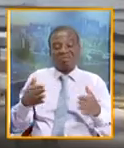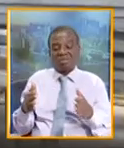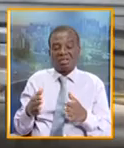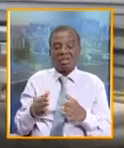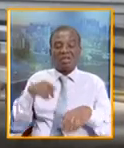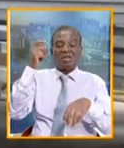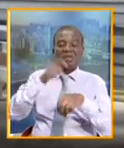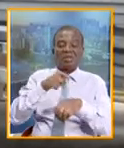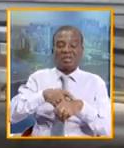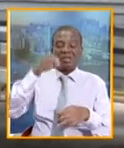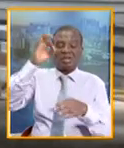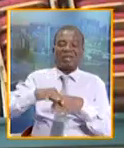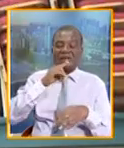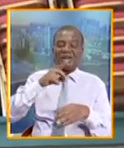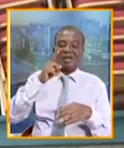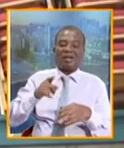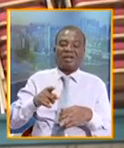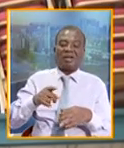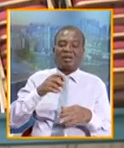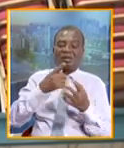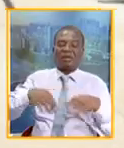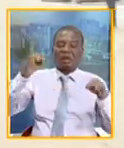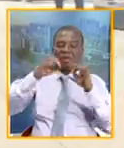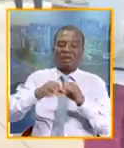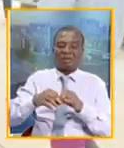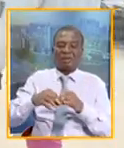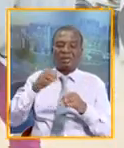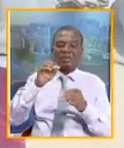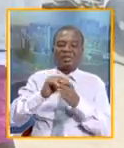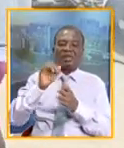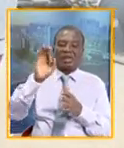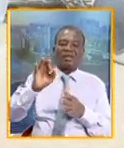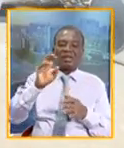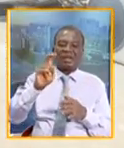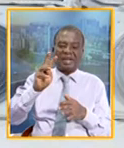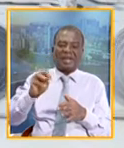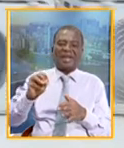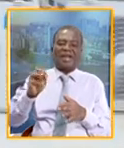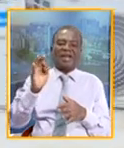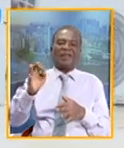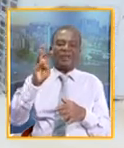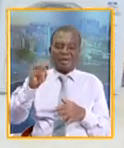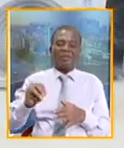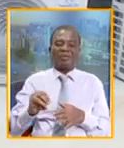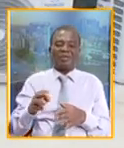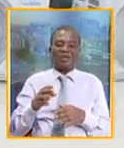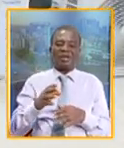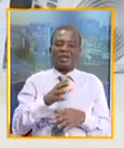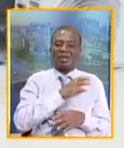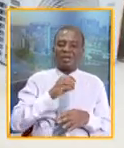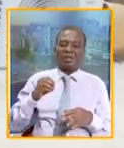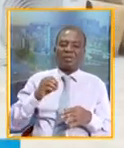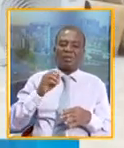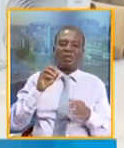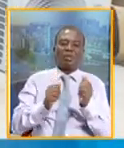La période électorale est en effet l'une des plus importantes chez SFM Bash. De façon générale, on peut remarquer qu'il y a environ plus